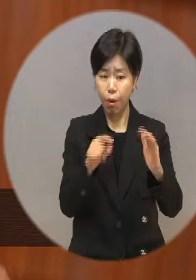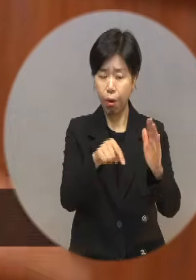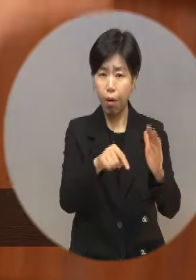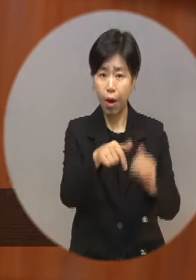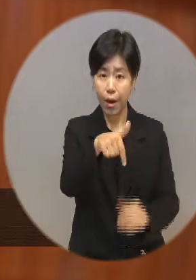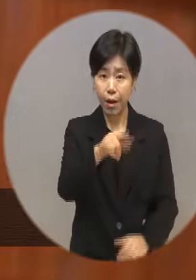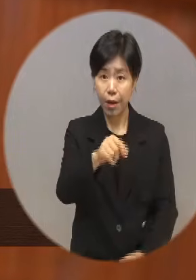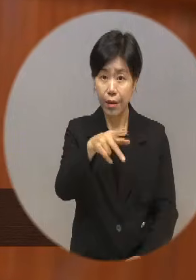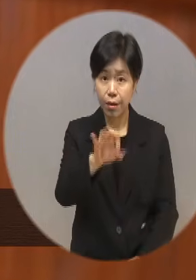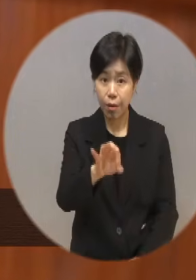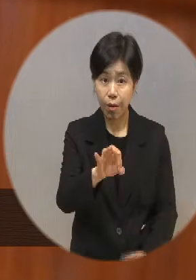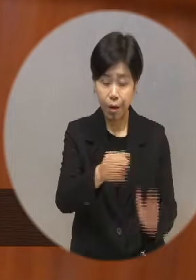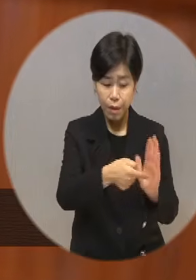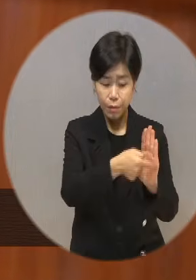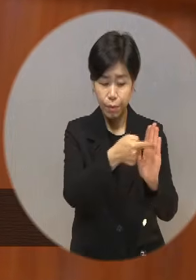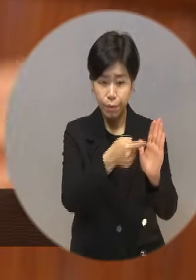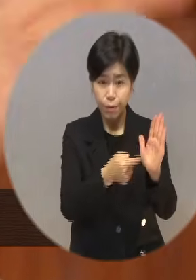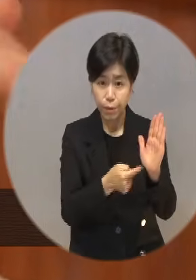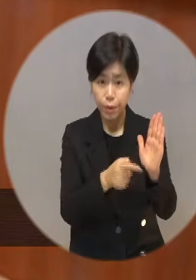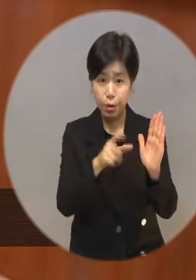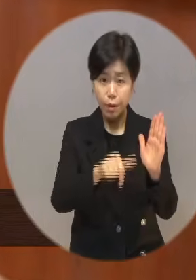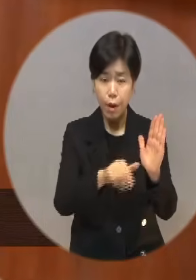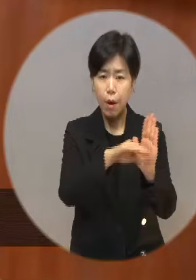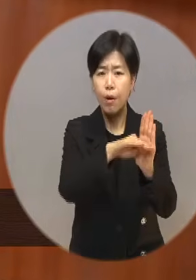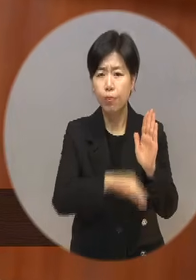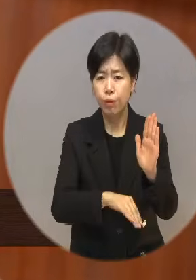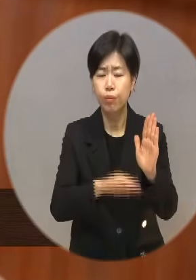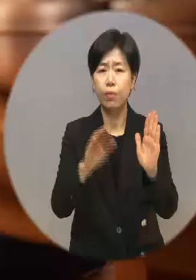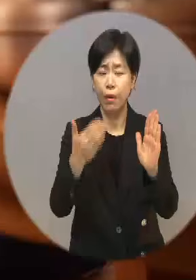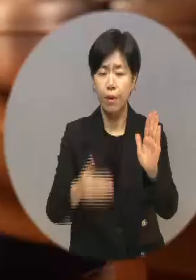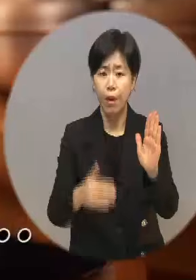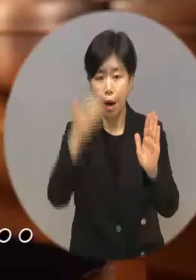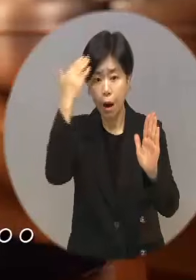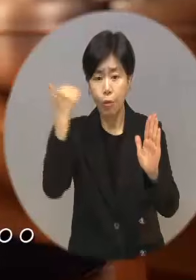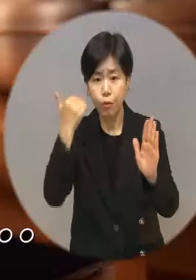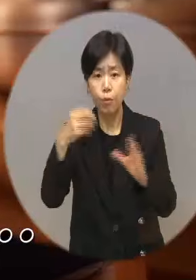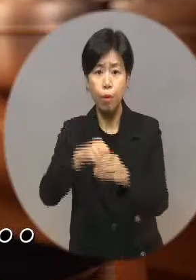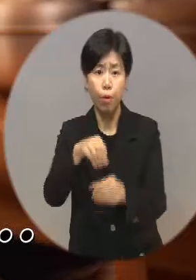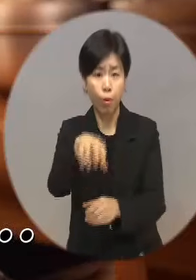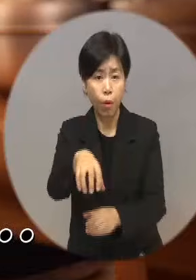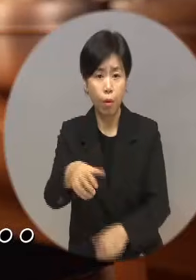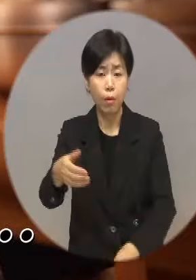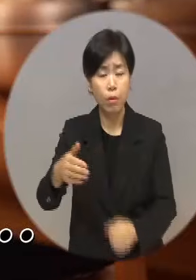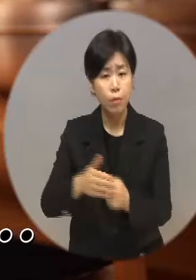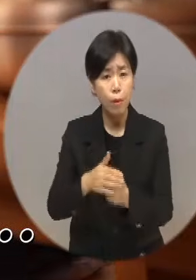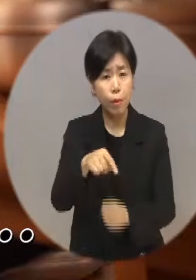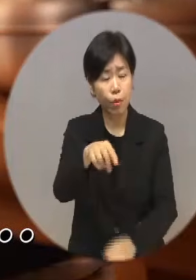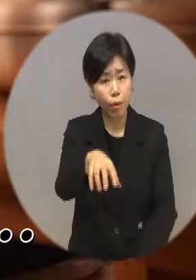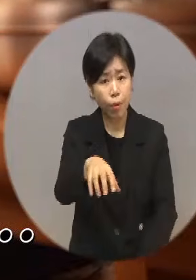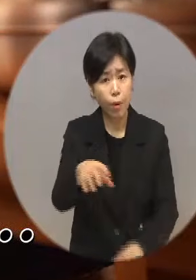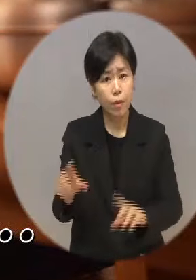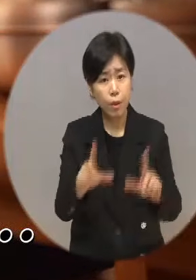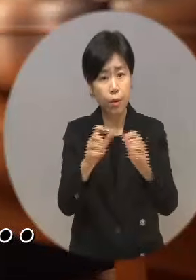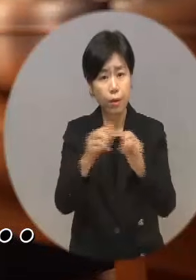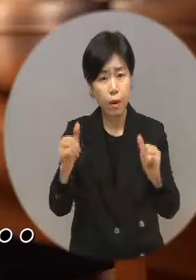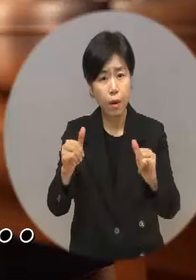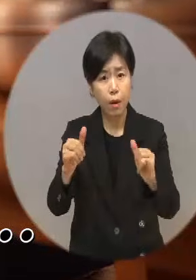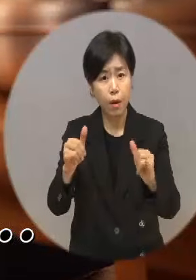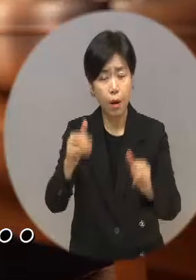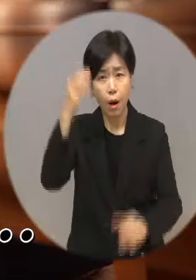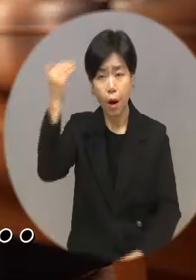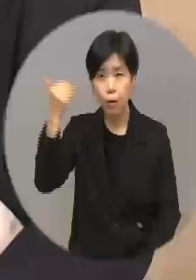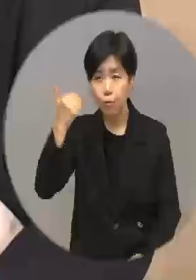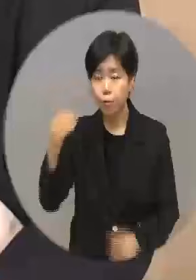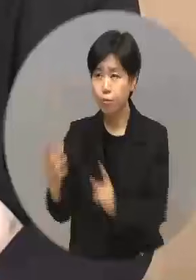남한이었잖아요. 38선이 그어지면서 북쪽으로 간 거잖아요. 그래서 개성 사람들은 너무나 정말 슬픔이 더